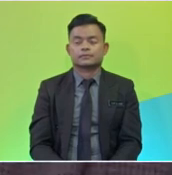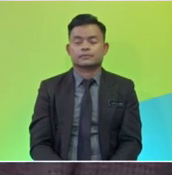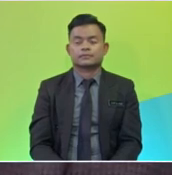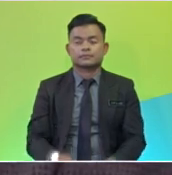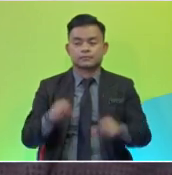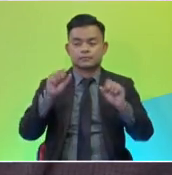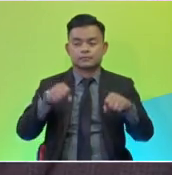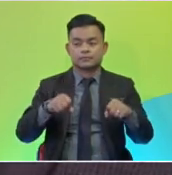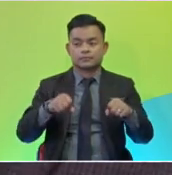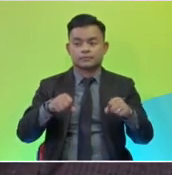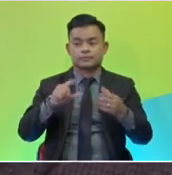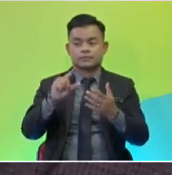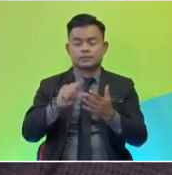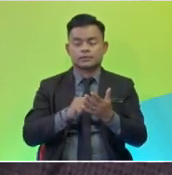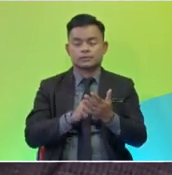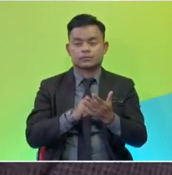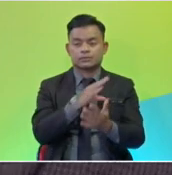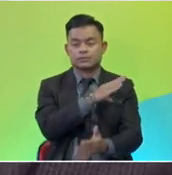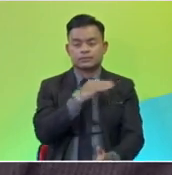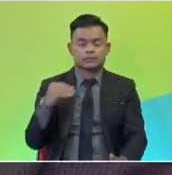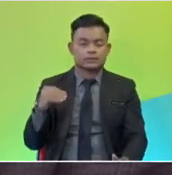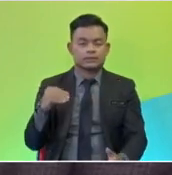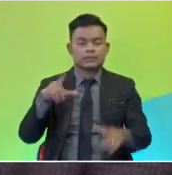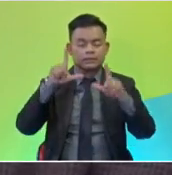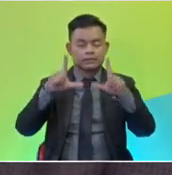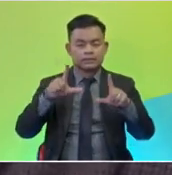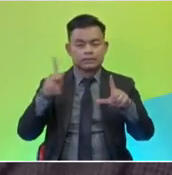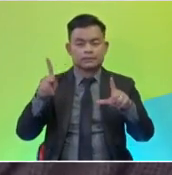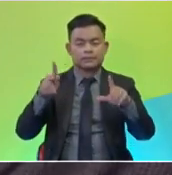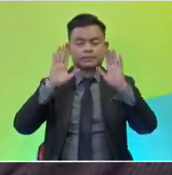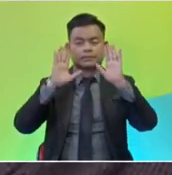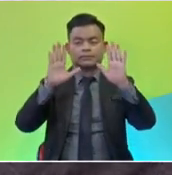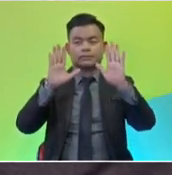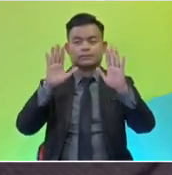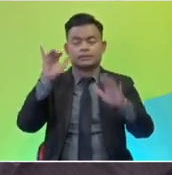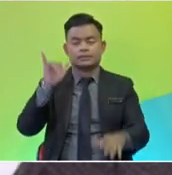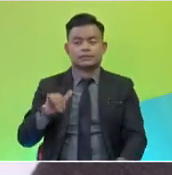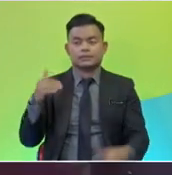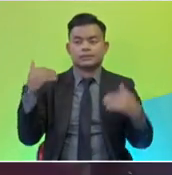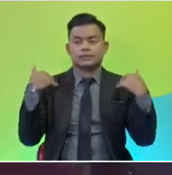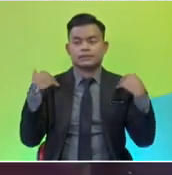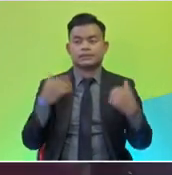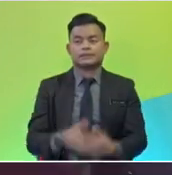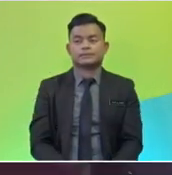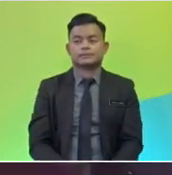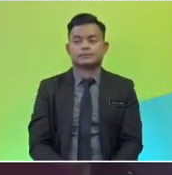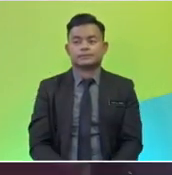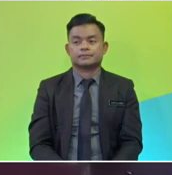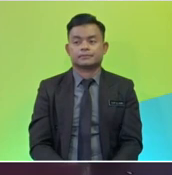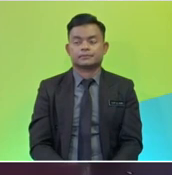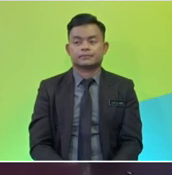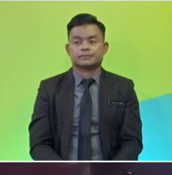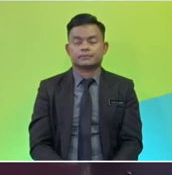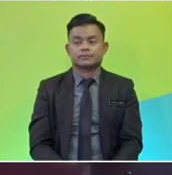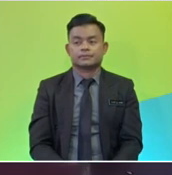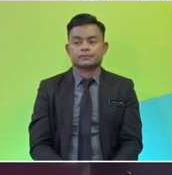pelekat ni AB bolehkatkan kepada papan yang Cikgu sedianan yang ada abcikah